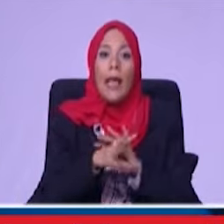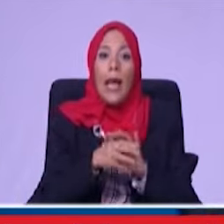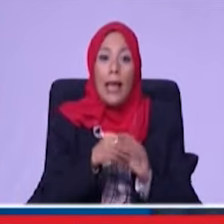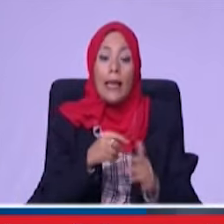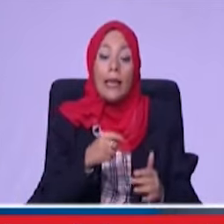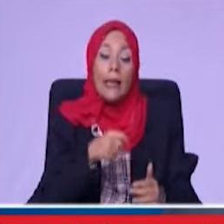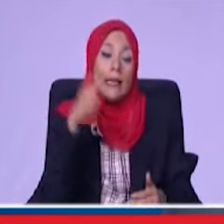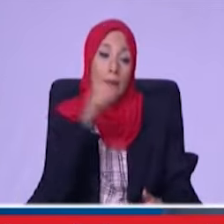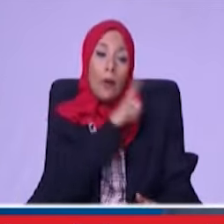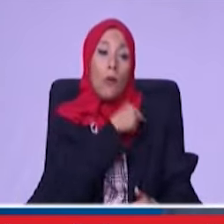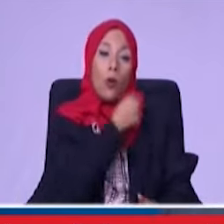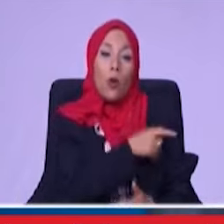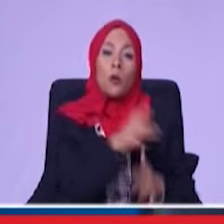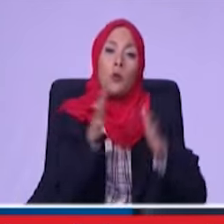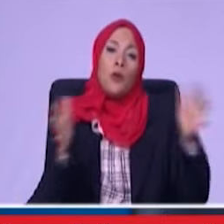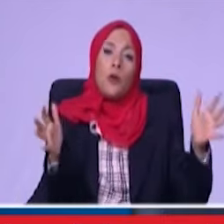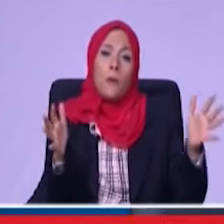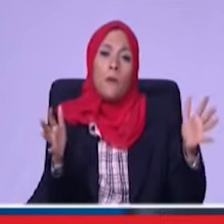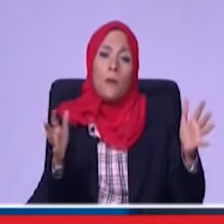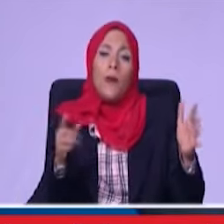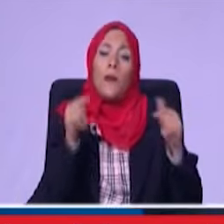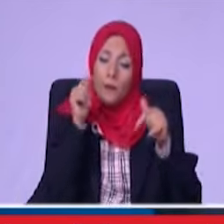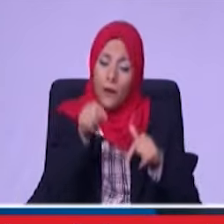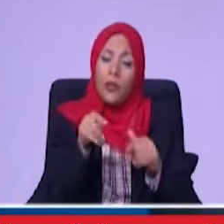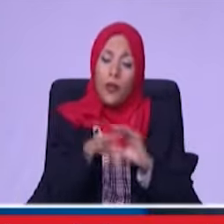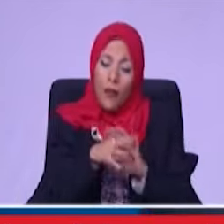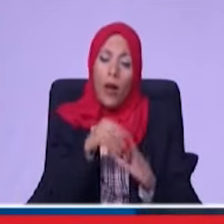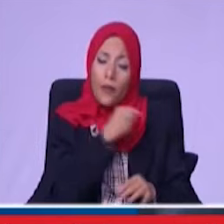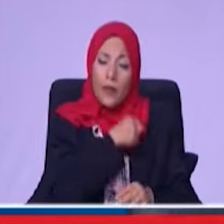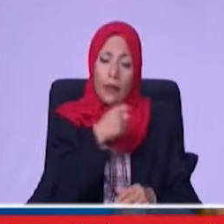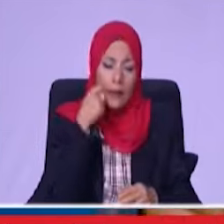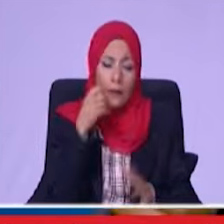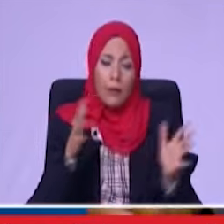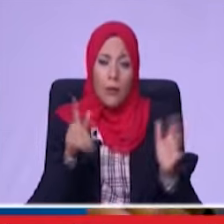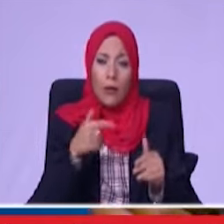أمتي. في شفاعة خلي بال حضرتك